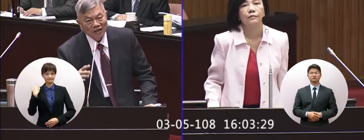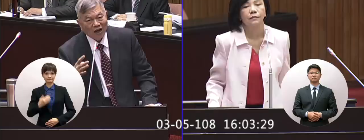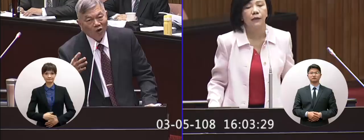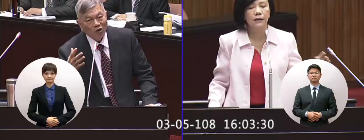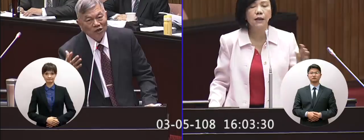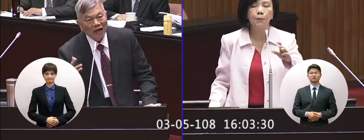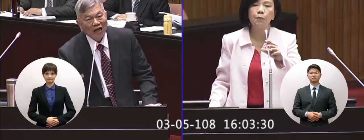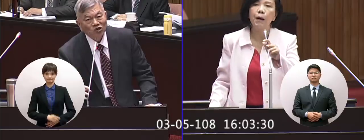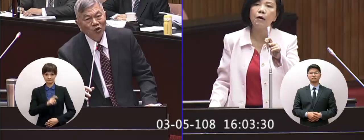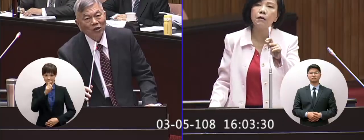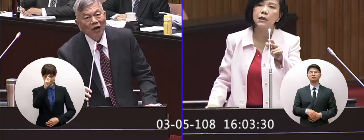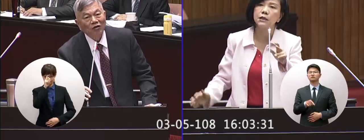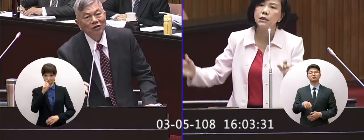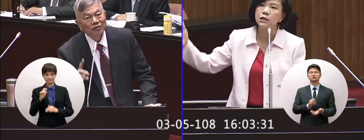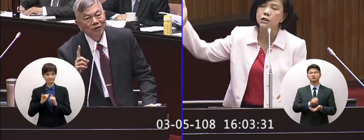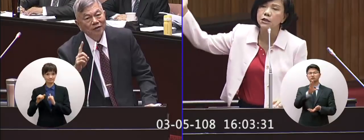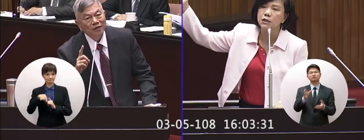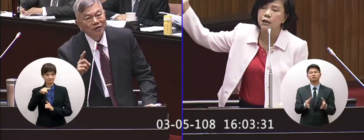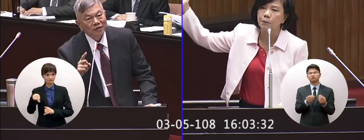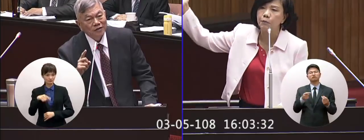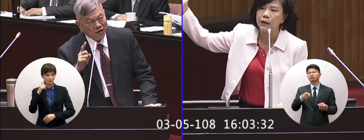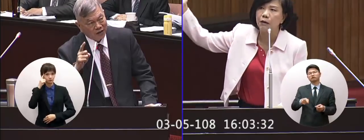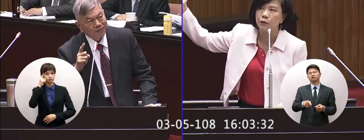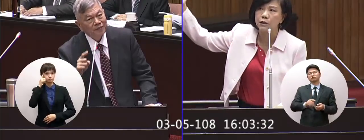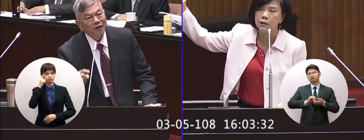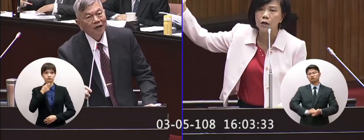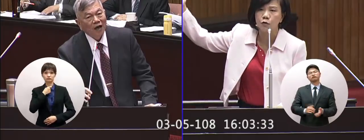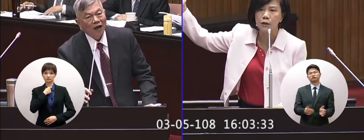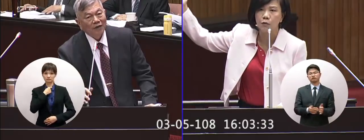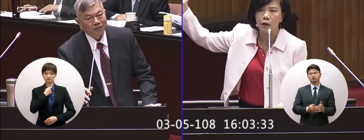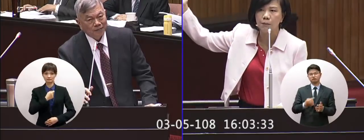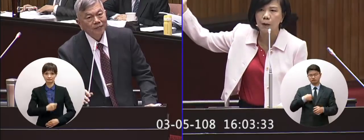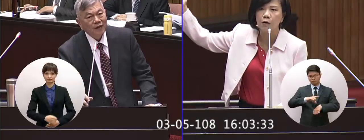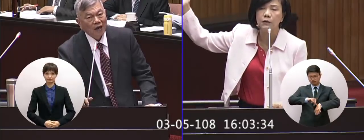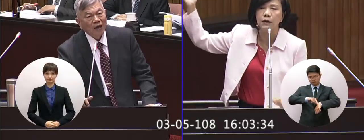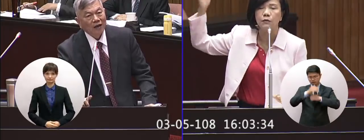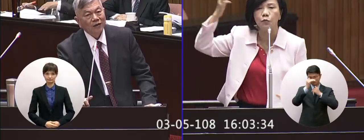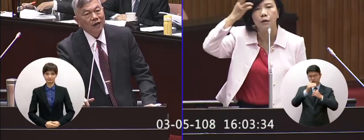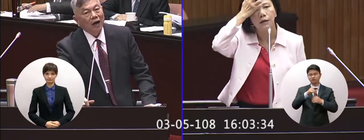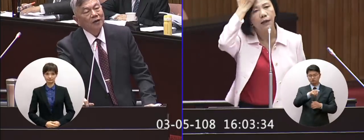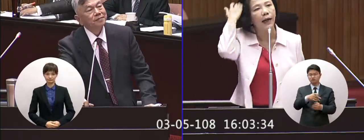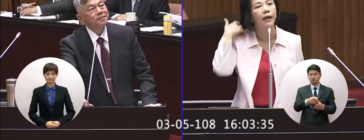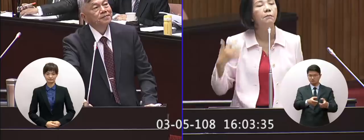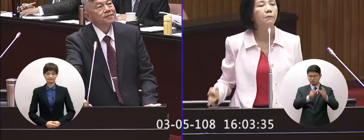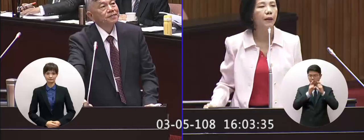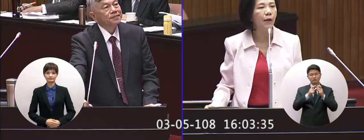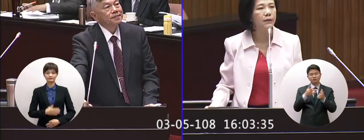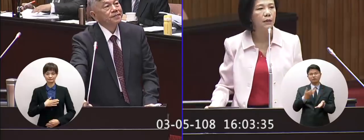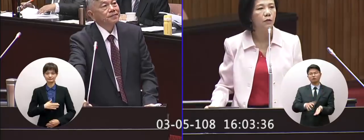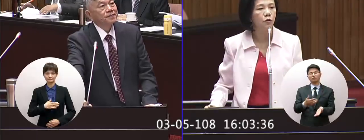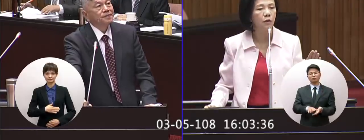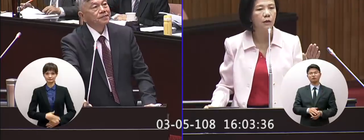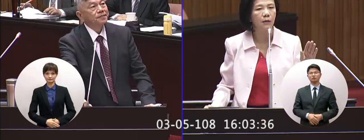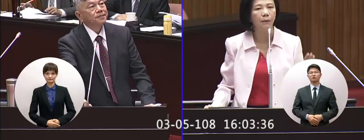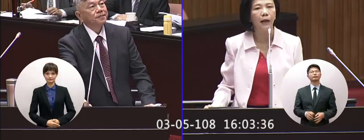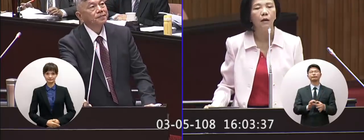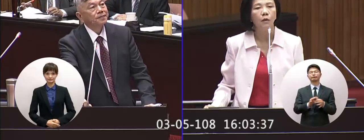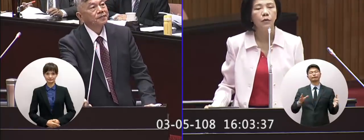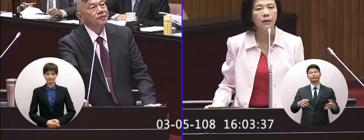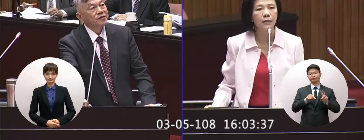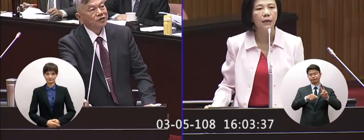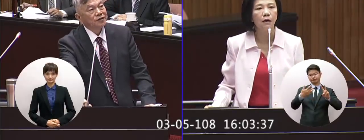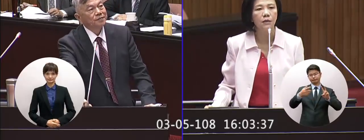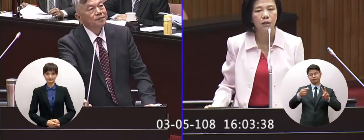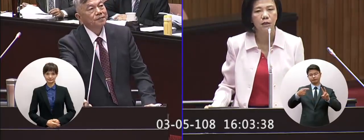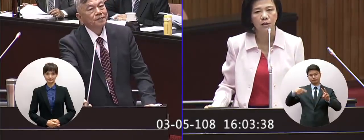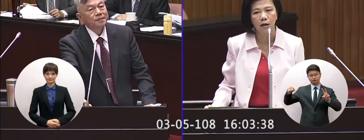要让国人感受到， 这个不用报告，这已经是事实了。部长，我的时间有限，我要你报告的很多。 好， 来，没关系，就2.8。